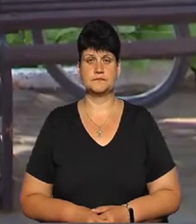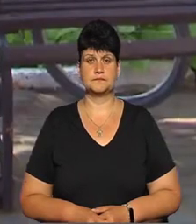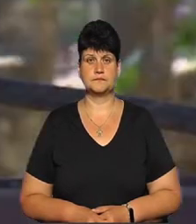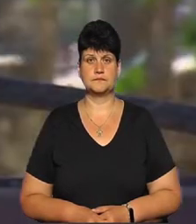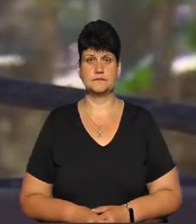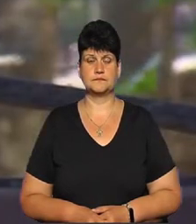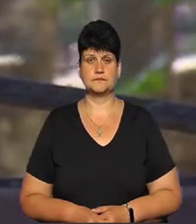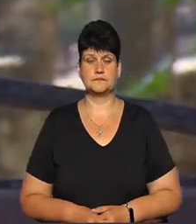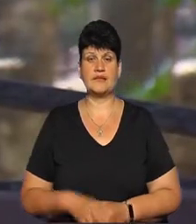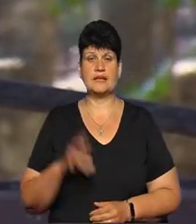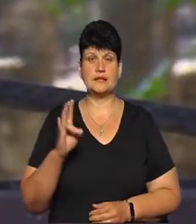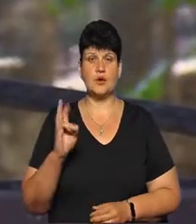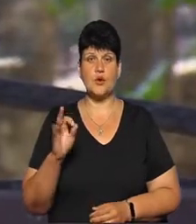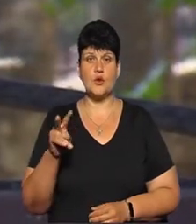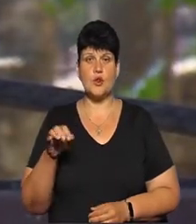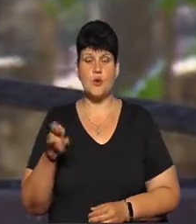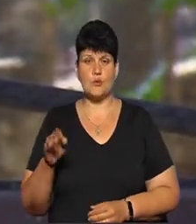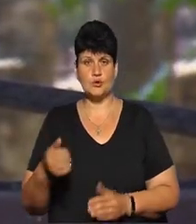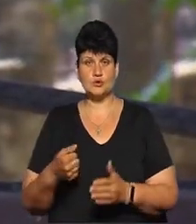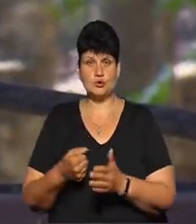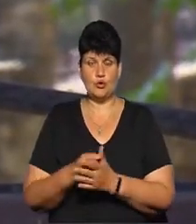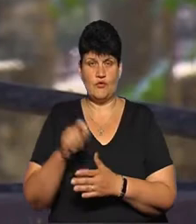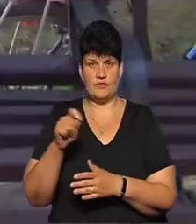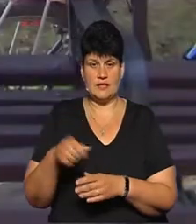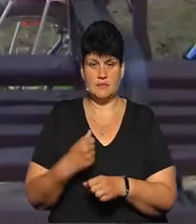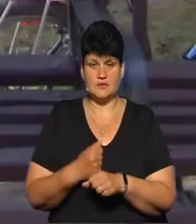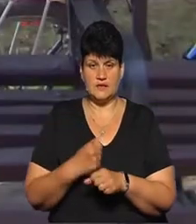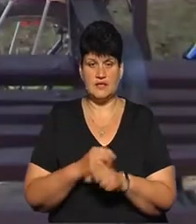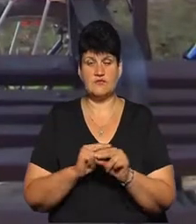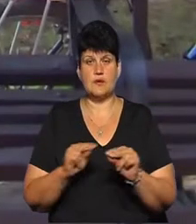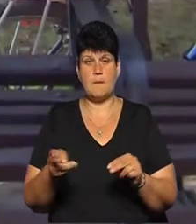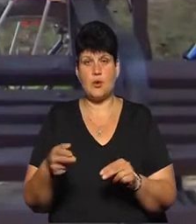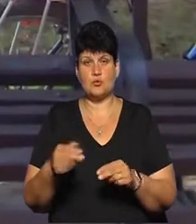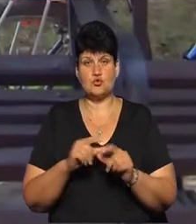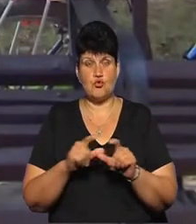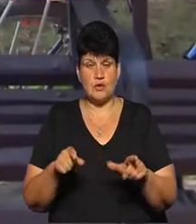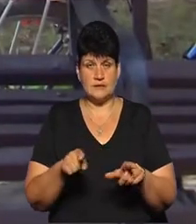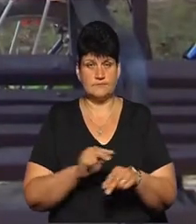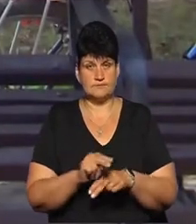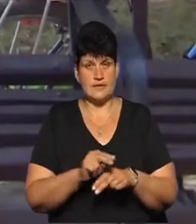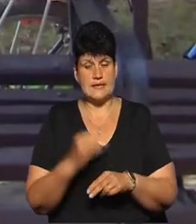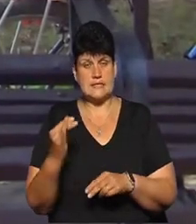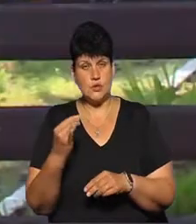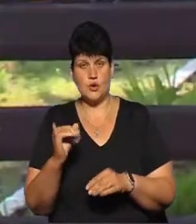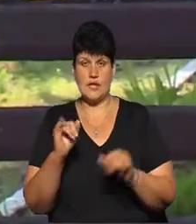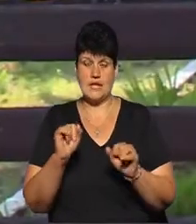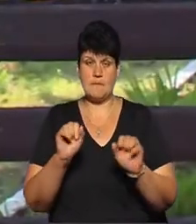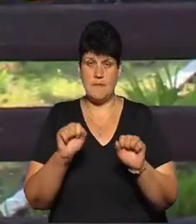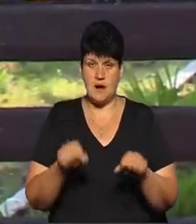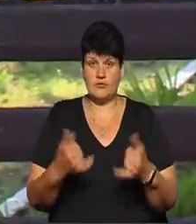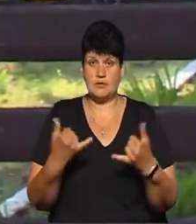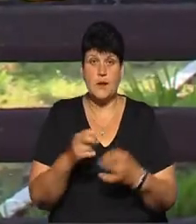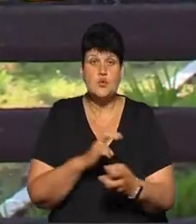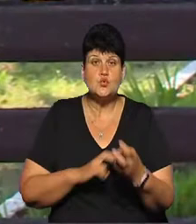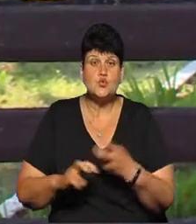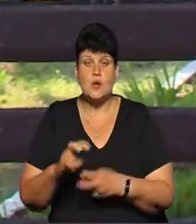Наталія Коломоїць до війни працювала вчителькою у Маріупольській школі. Там викладала історію та право, розповідає, тепер шукає роботу у